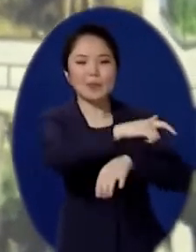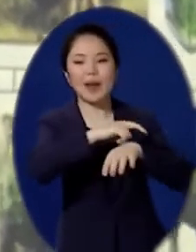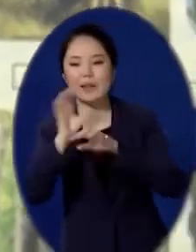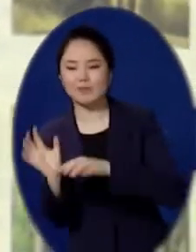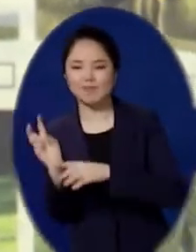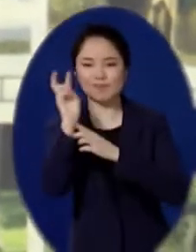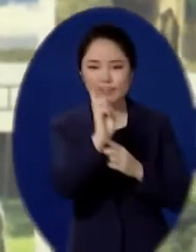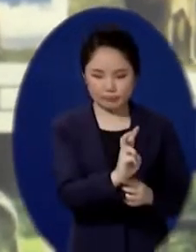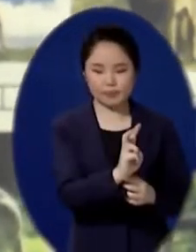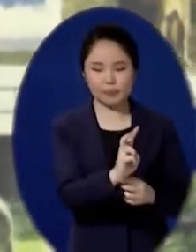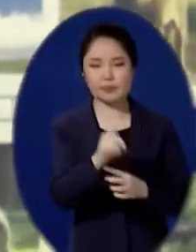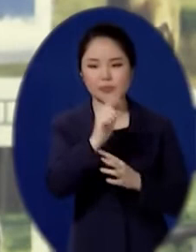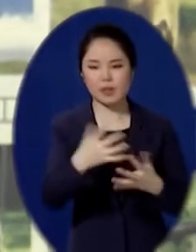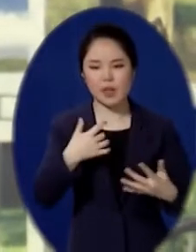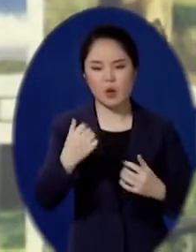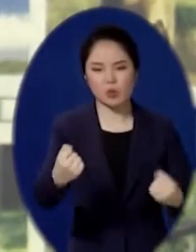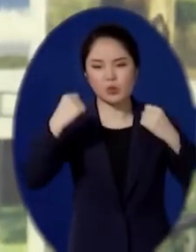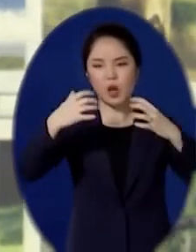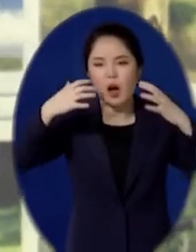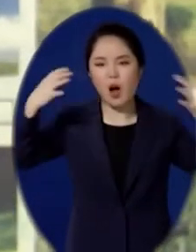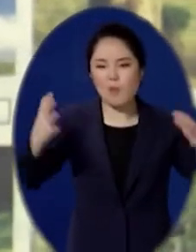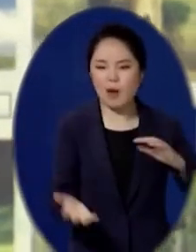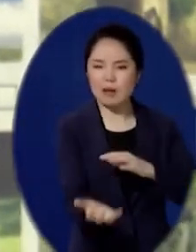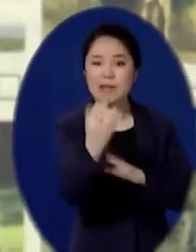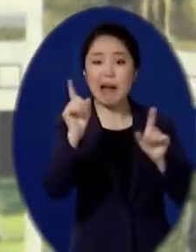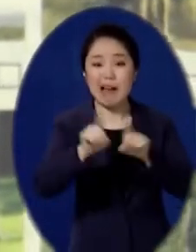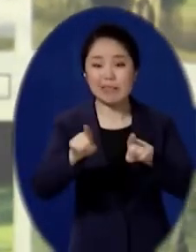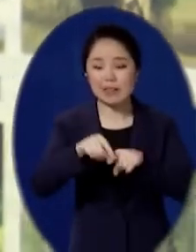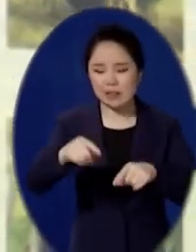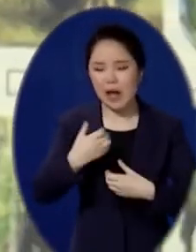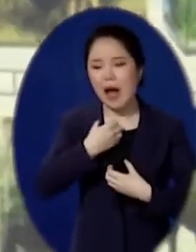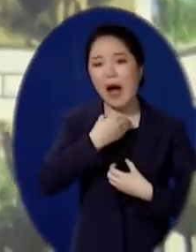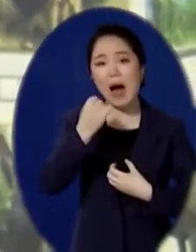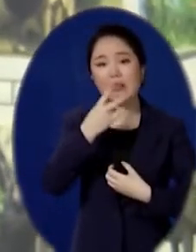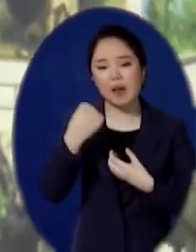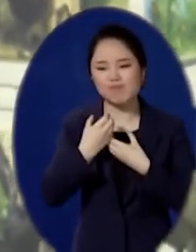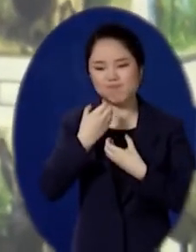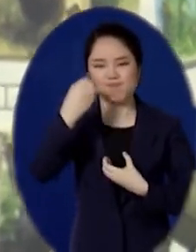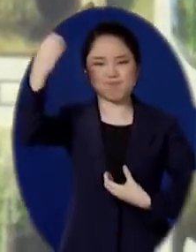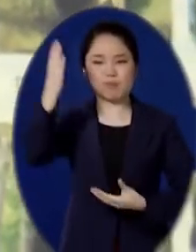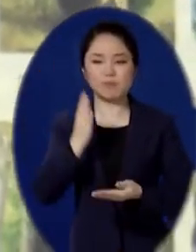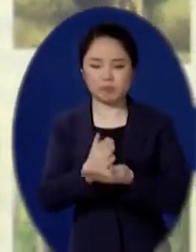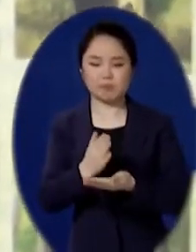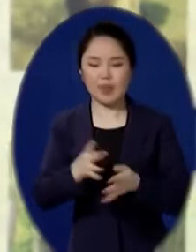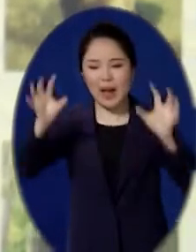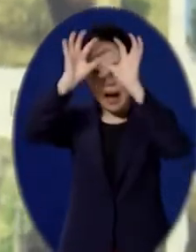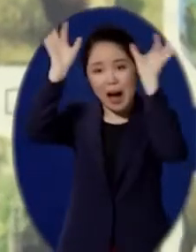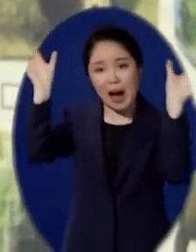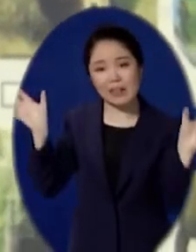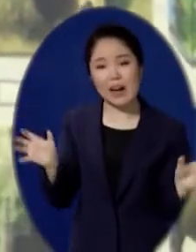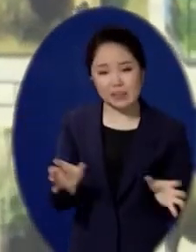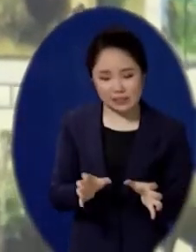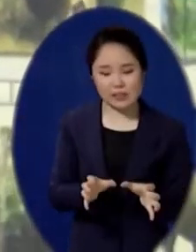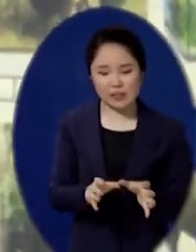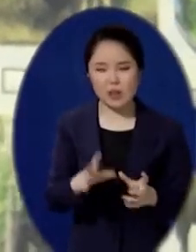хүрээлэнд очлоо. Авраг том өргөх чиг анааш хүзүүгээ сунгана. Араатны